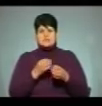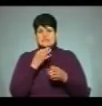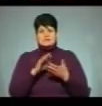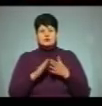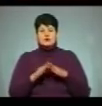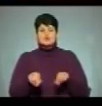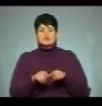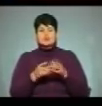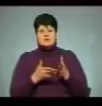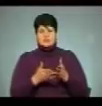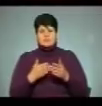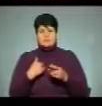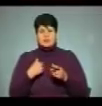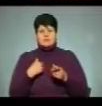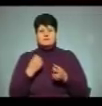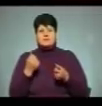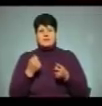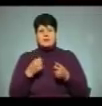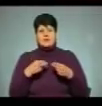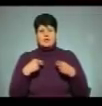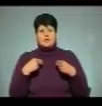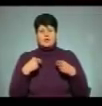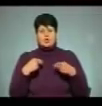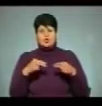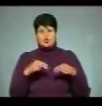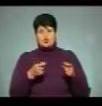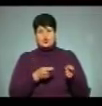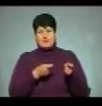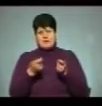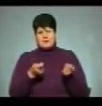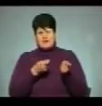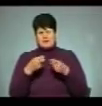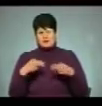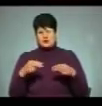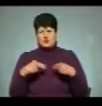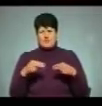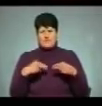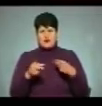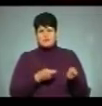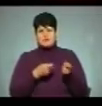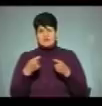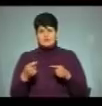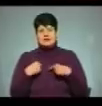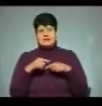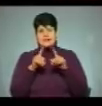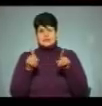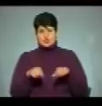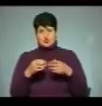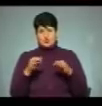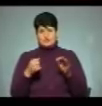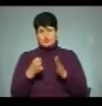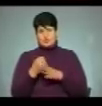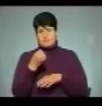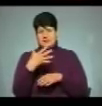так. Там ми товар вигрузку там на 15 хвилин, на 10 максимум. У нас є спеціальний листочок дозвіл. До 15